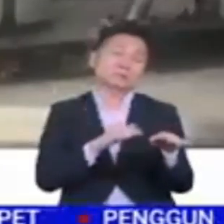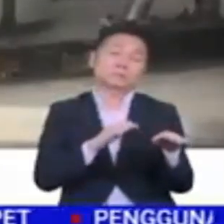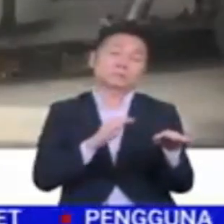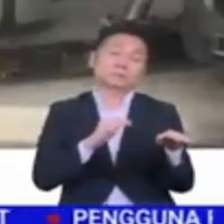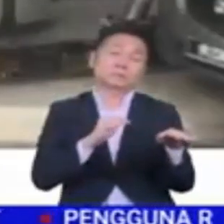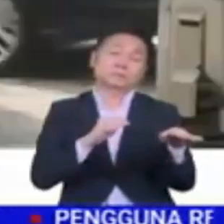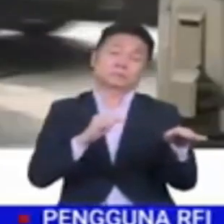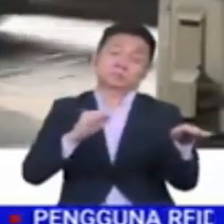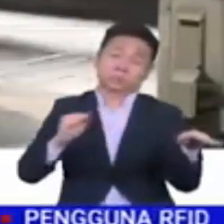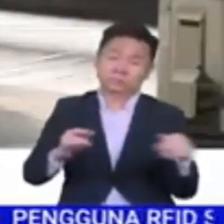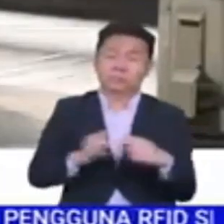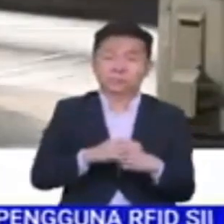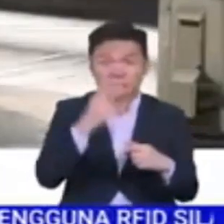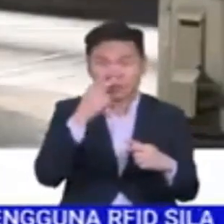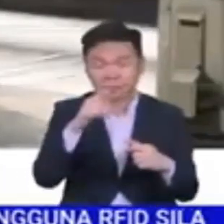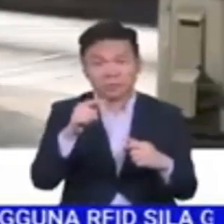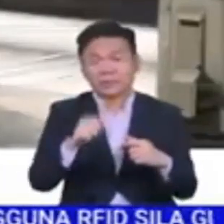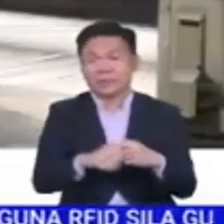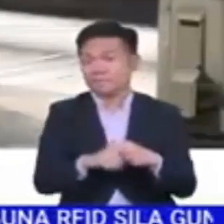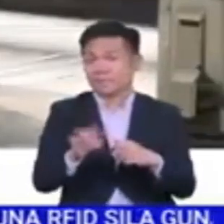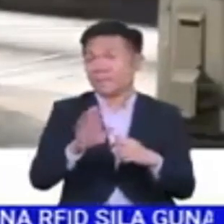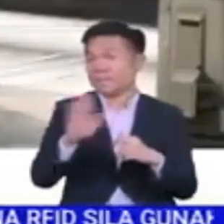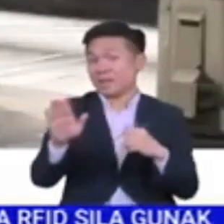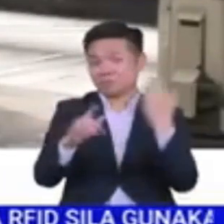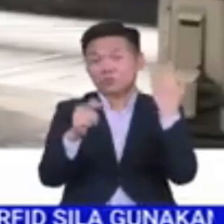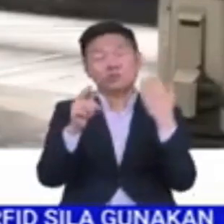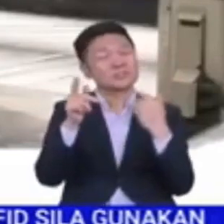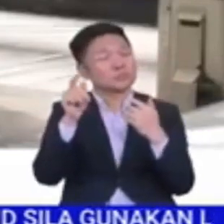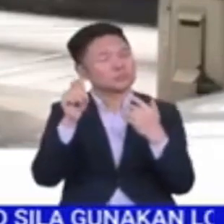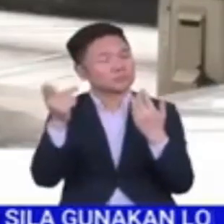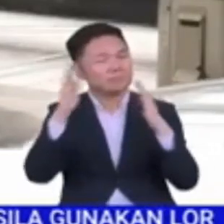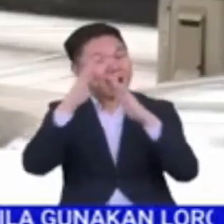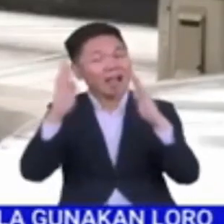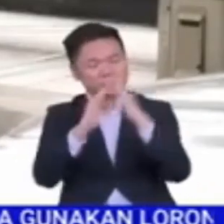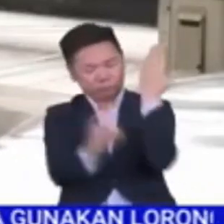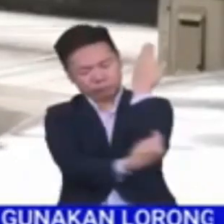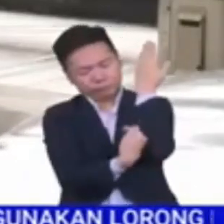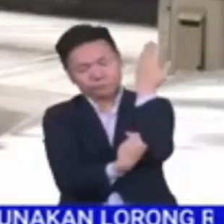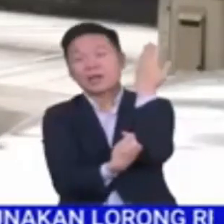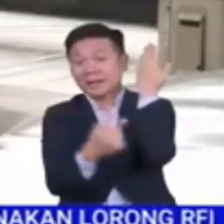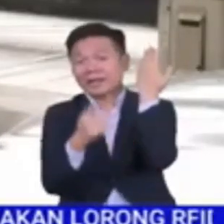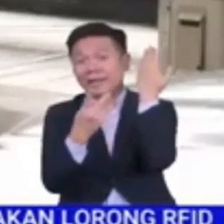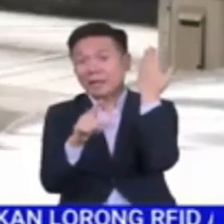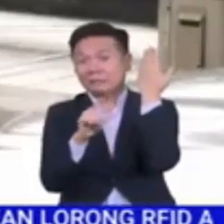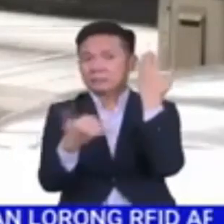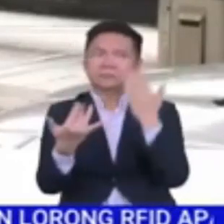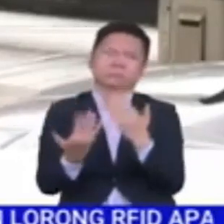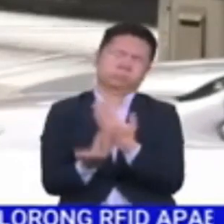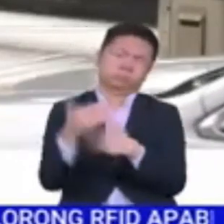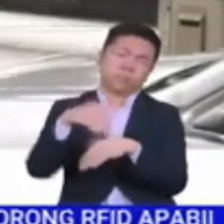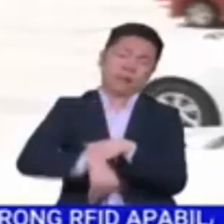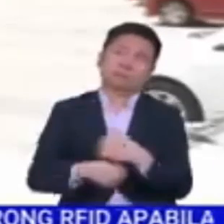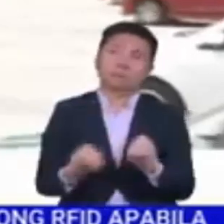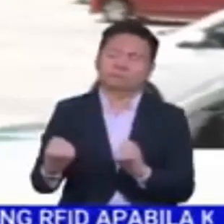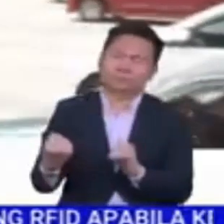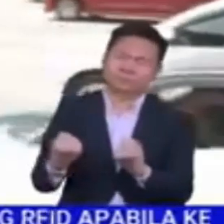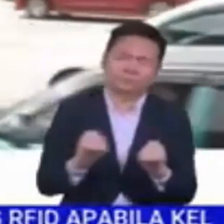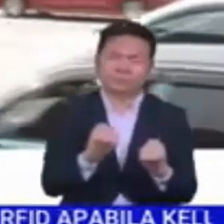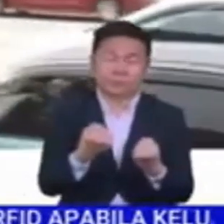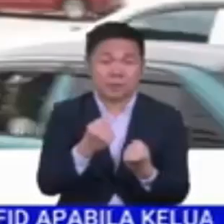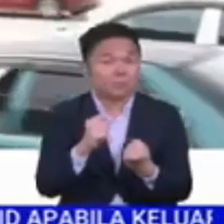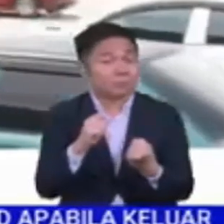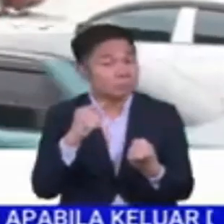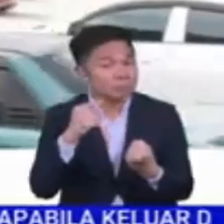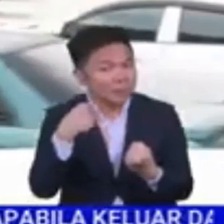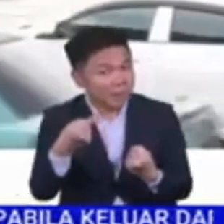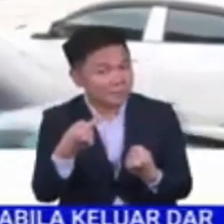raya dari pantai timur yang membuat perjalanan pulang dari bermula malam tadi untuk memulakan tugas,